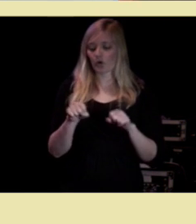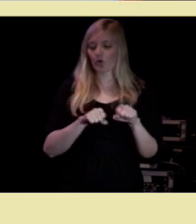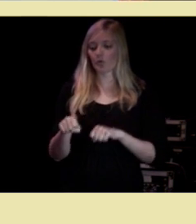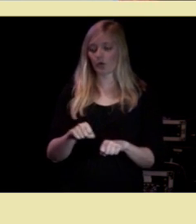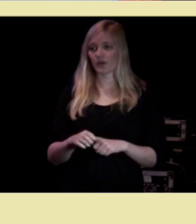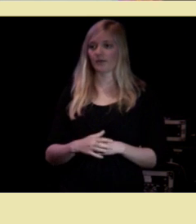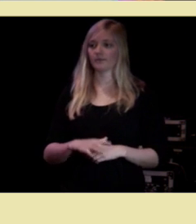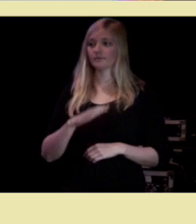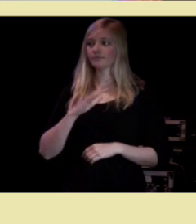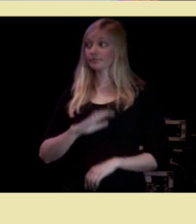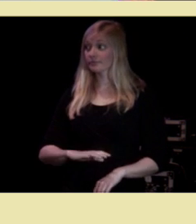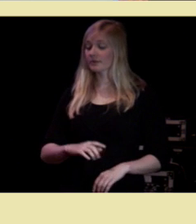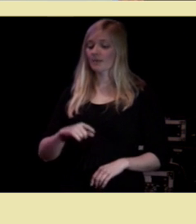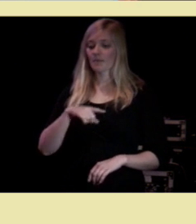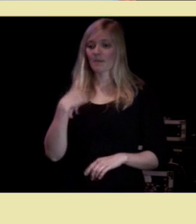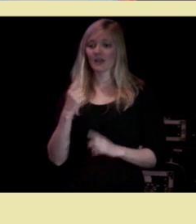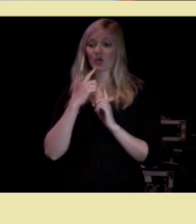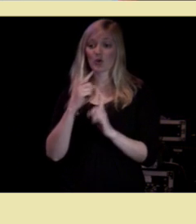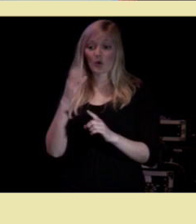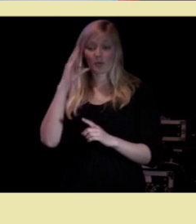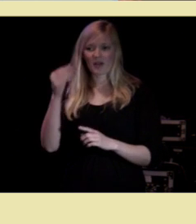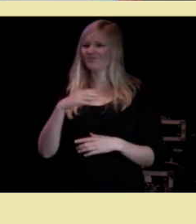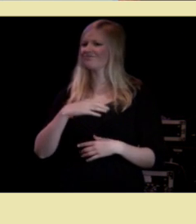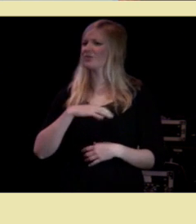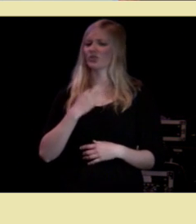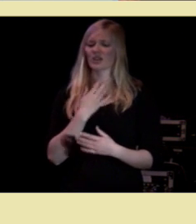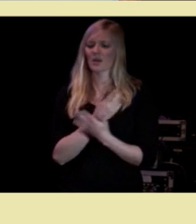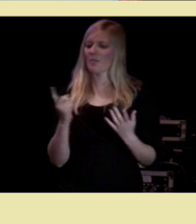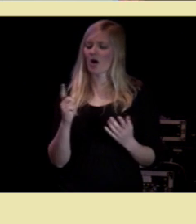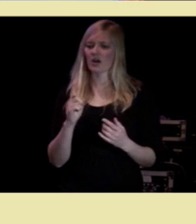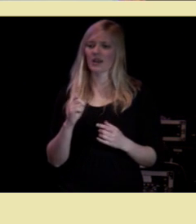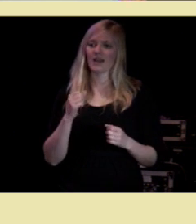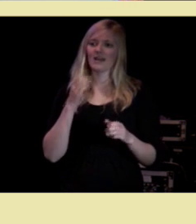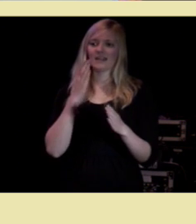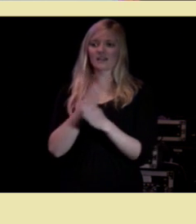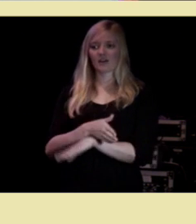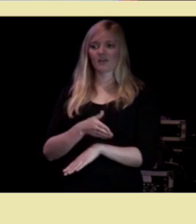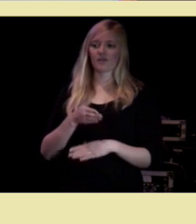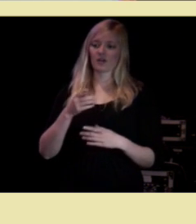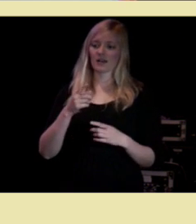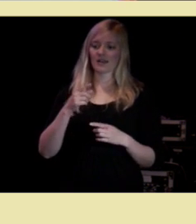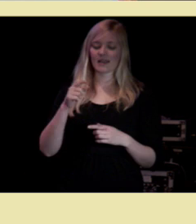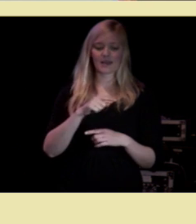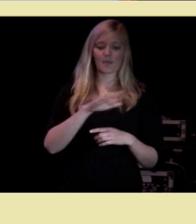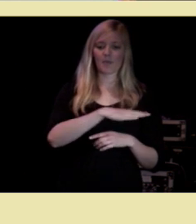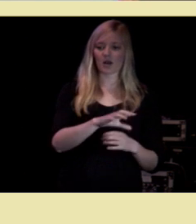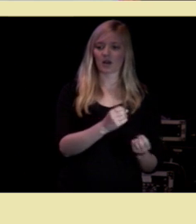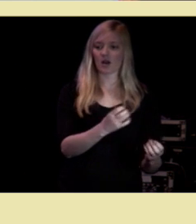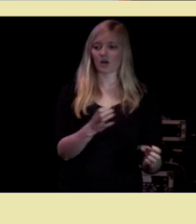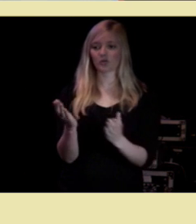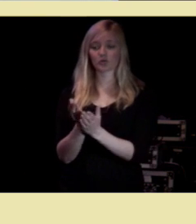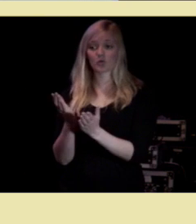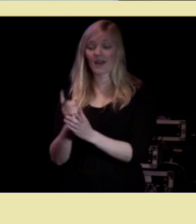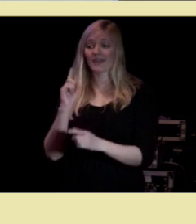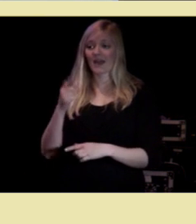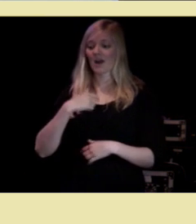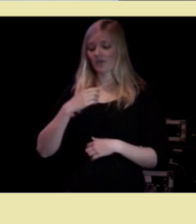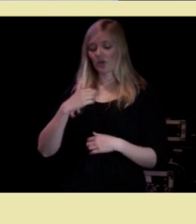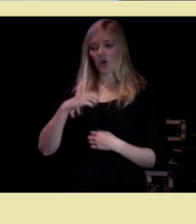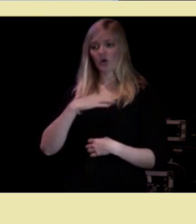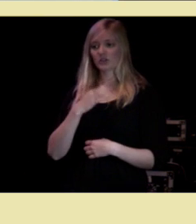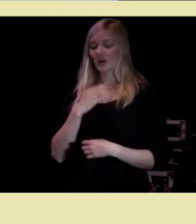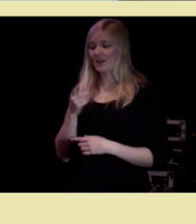Men rådmannen, han ville ikke bare ha disse tverrfaglige systemene ute i barnehage og skole, han ville også ha en dør inn, sånn at